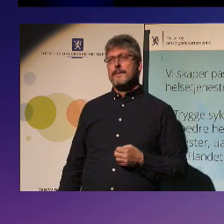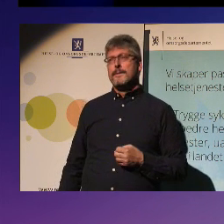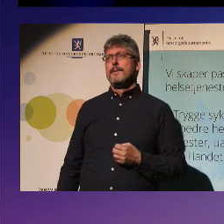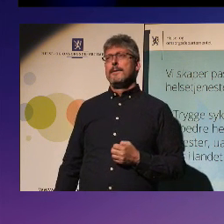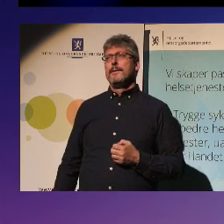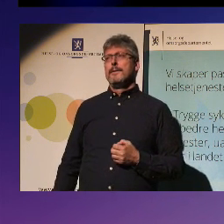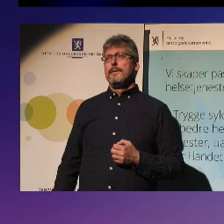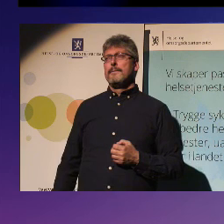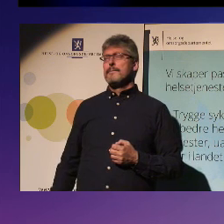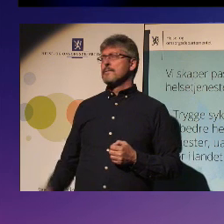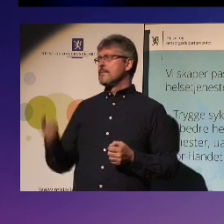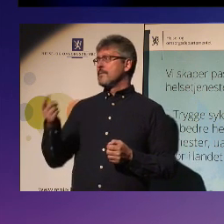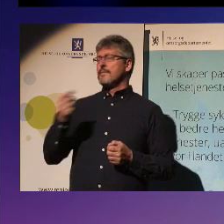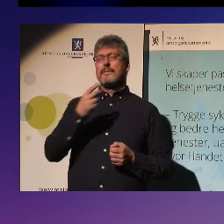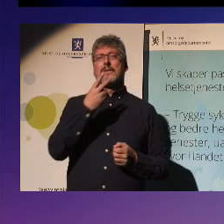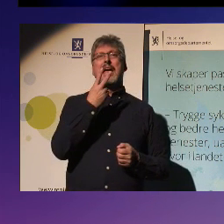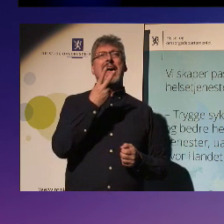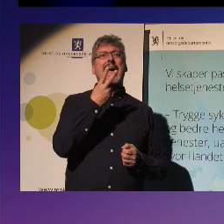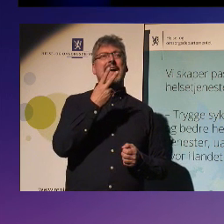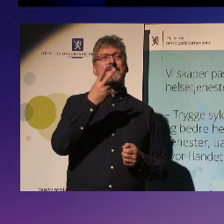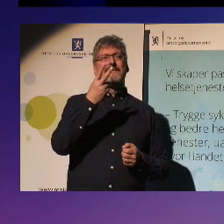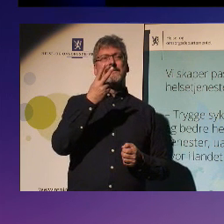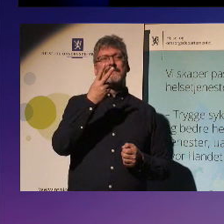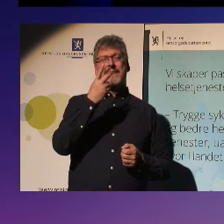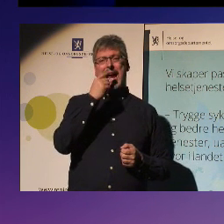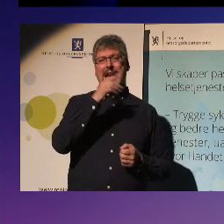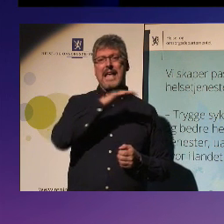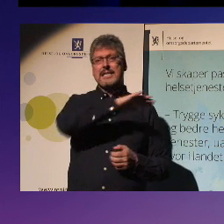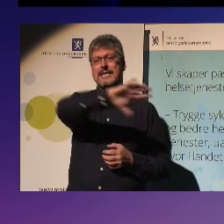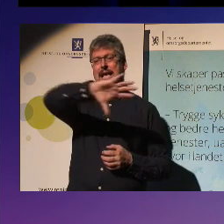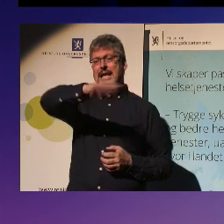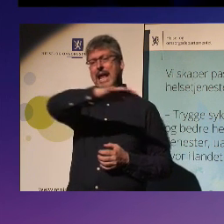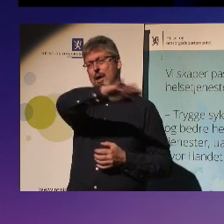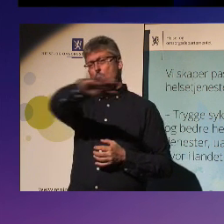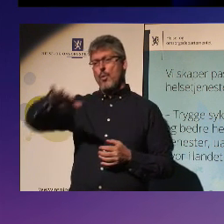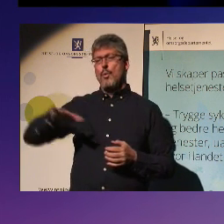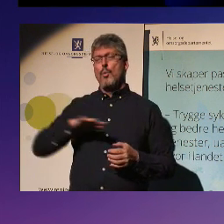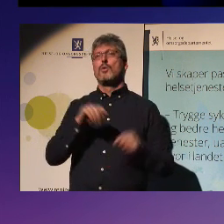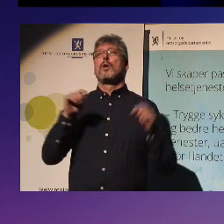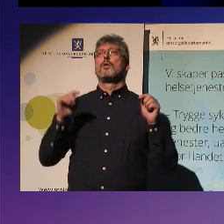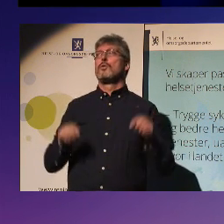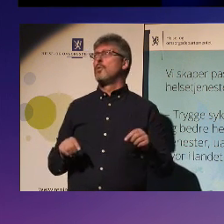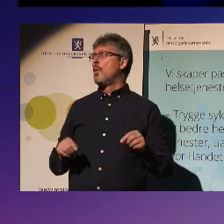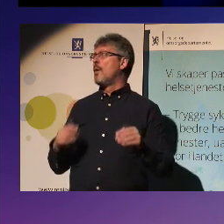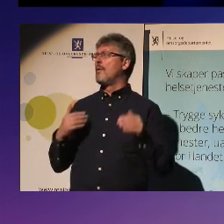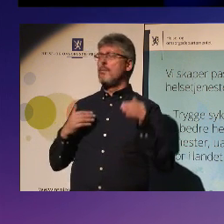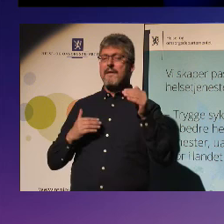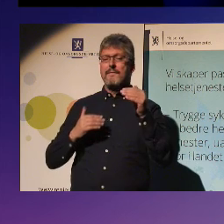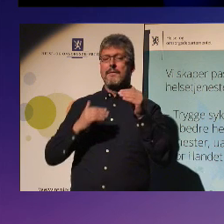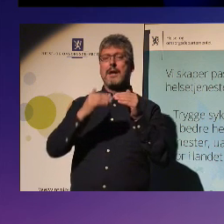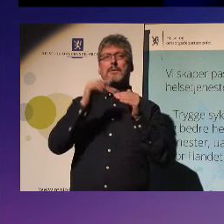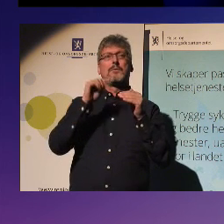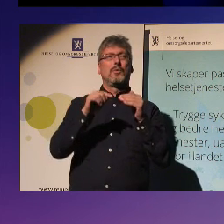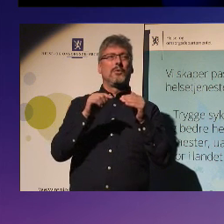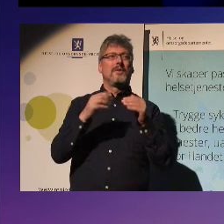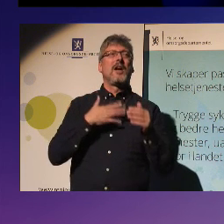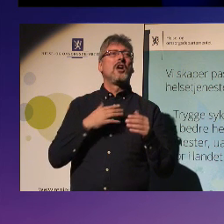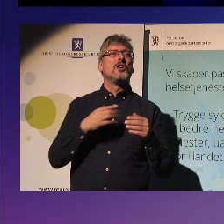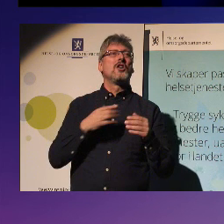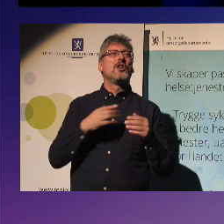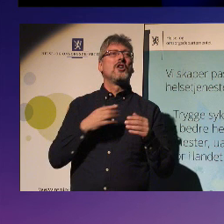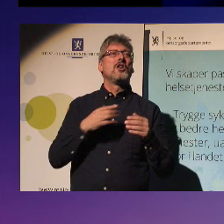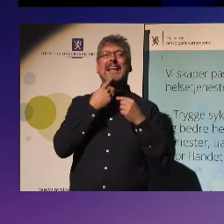Så i Værnesregionen så har vi egentlig nå kommet til et sånn punkt at vi har sånn kritisk masse